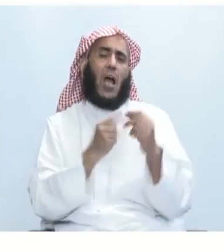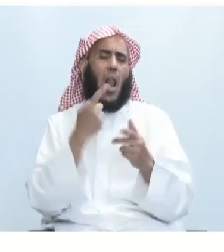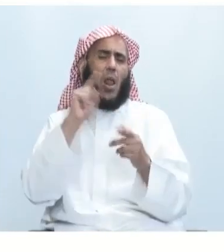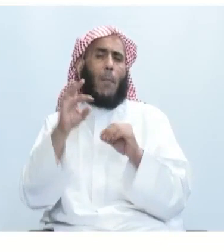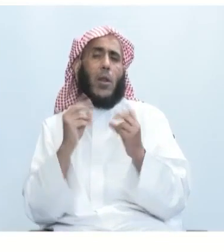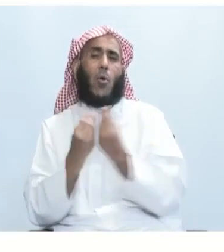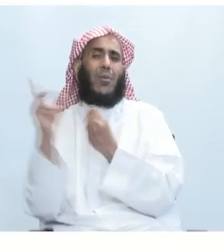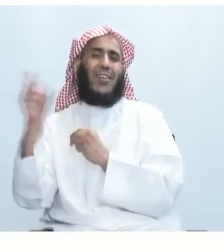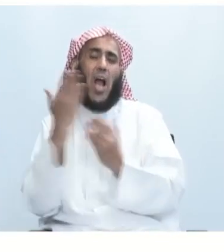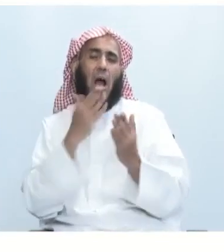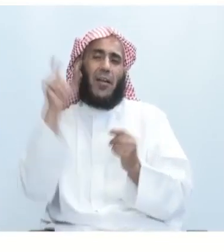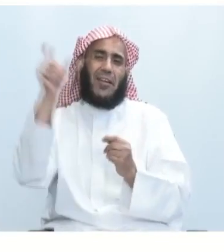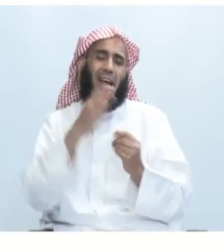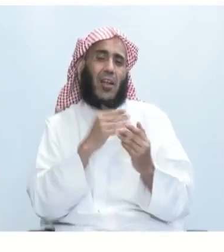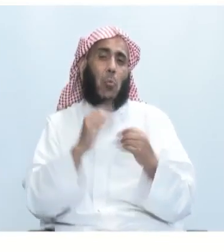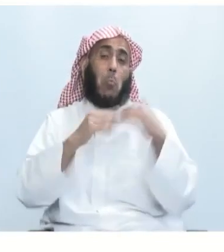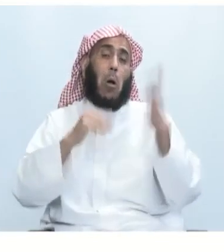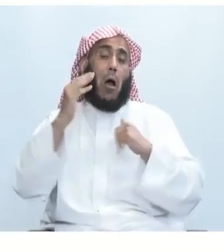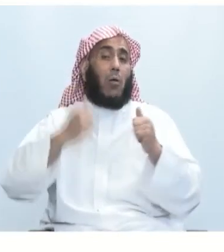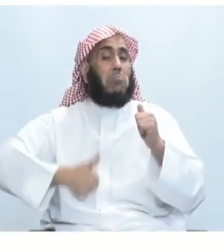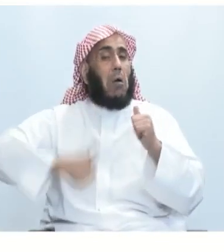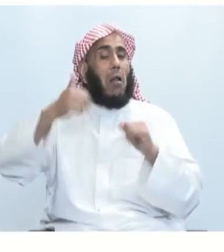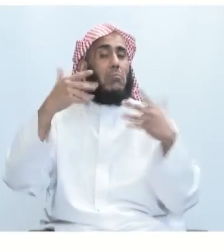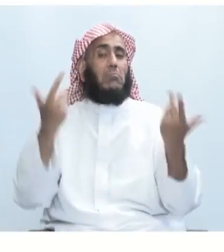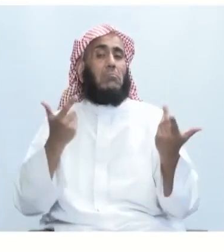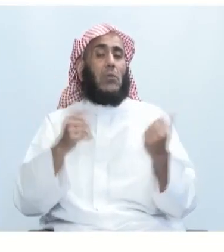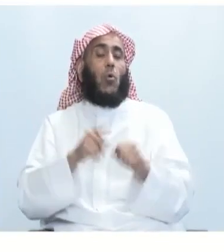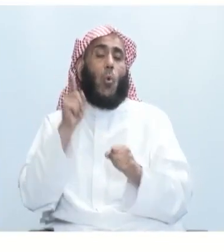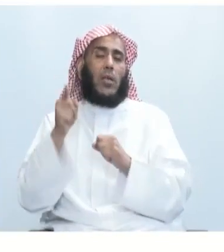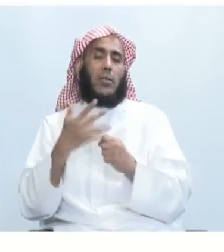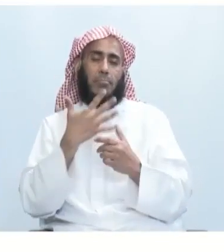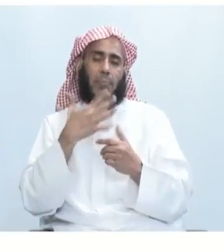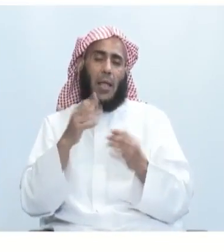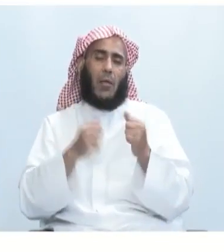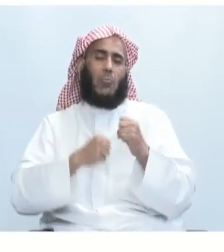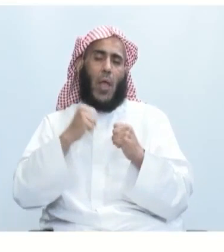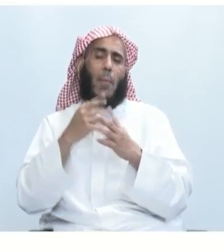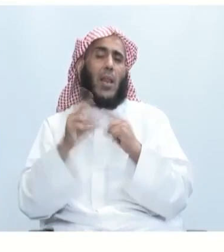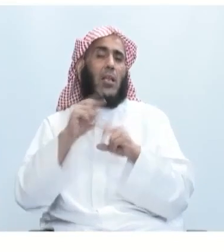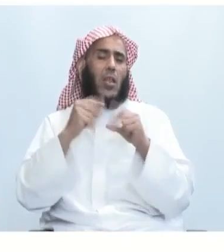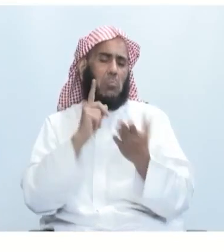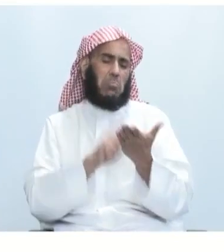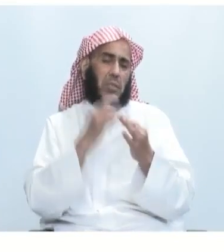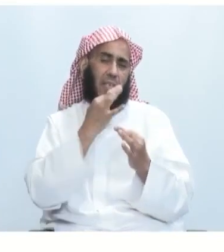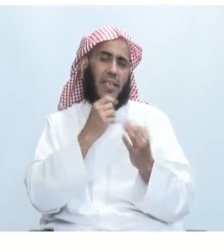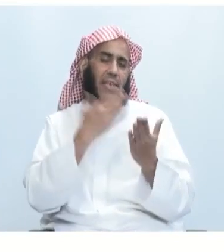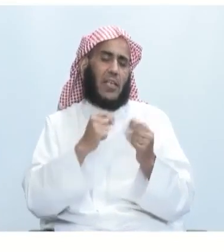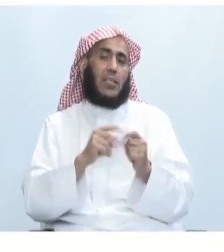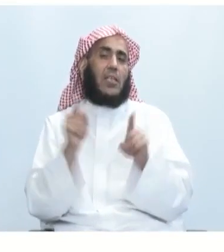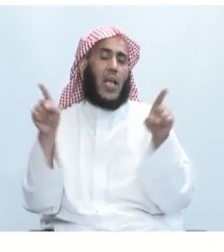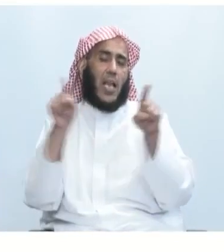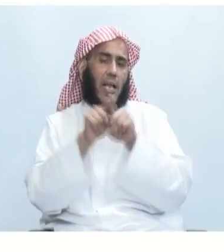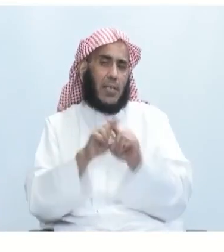الرغم من كوننا قارئين ذوي مهاره عاليه وهذا شيء طيب لاننا نضبط قراءتنا لتتناسب مع اهدافنا